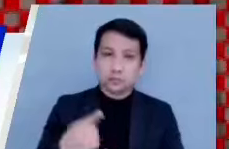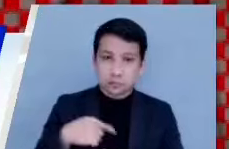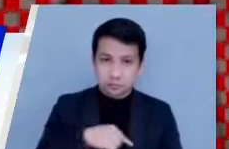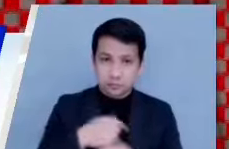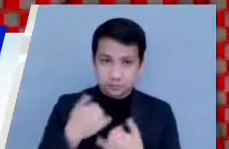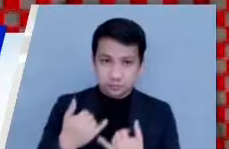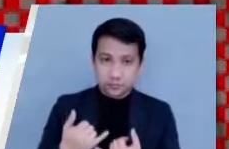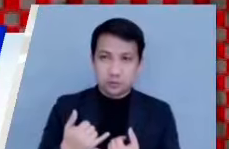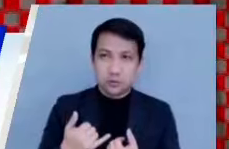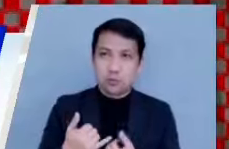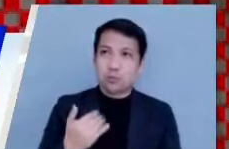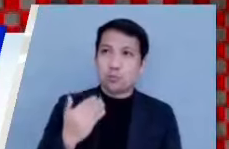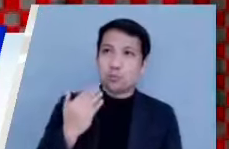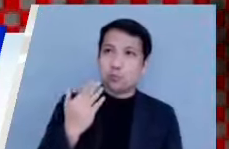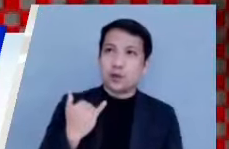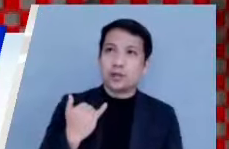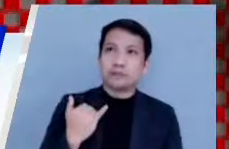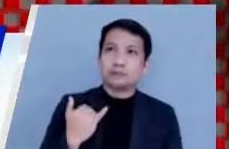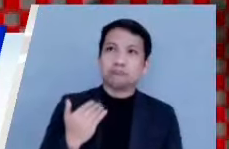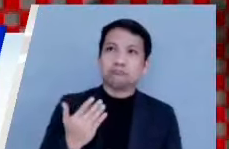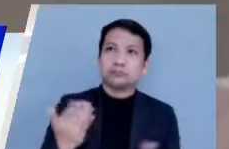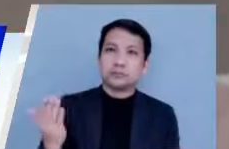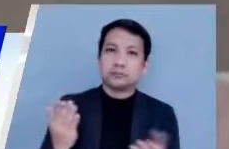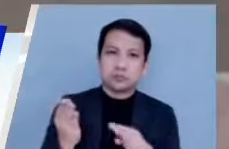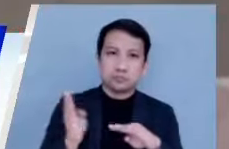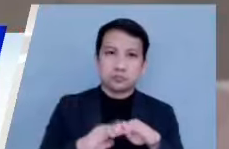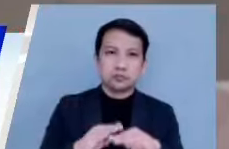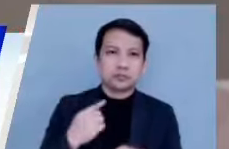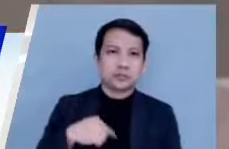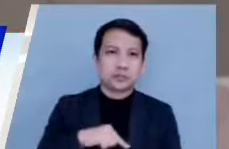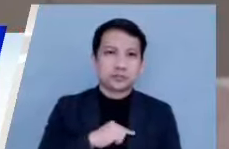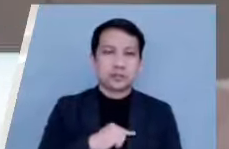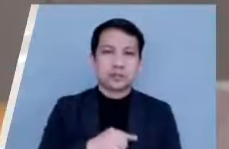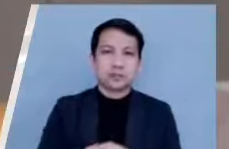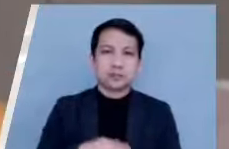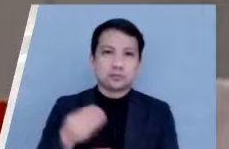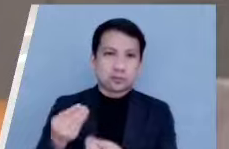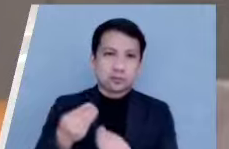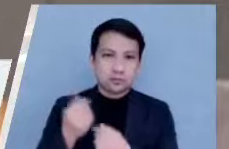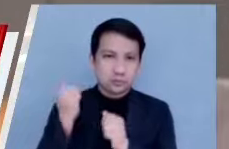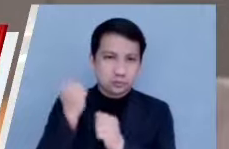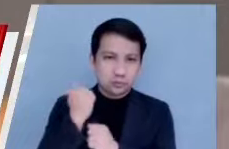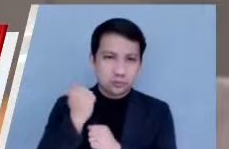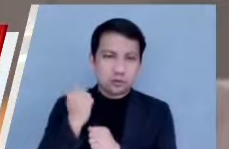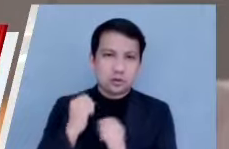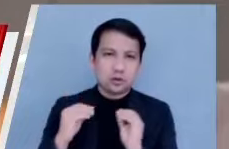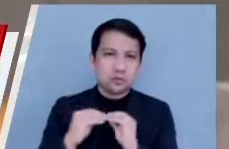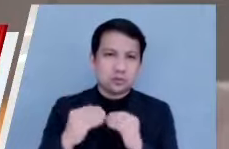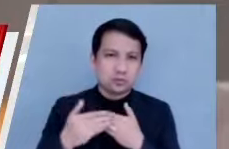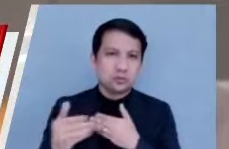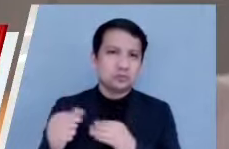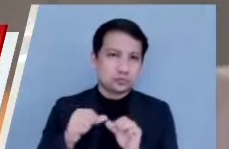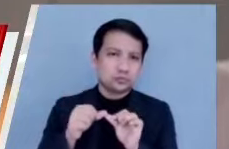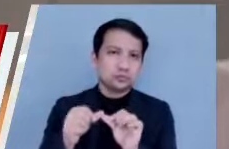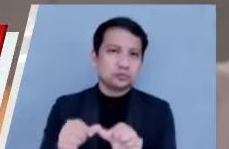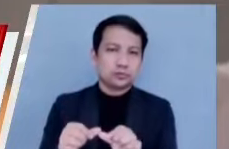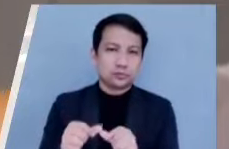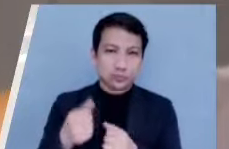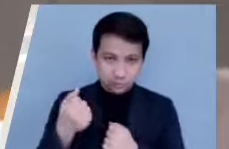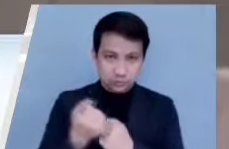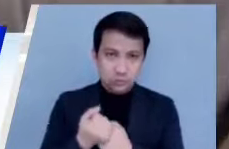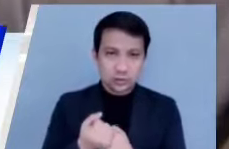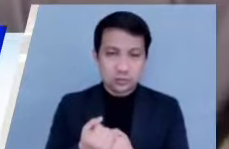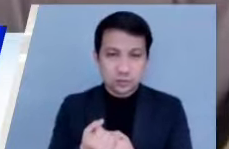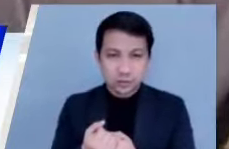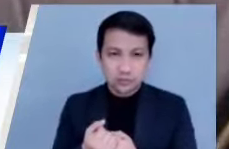Kasi parang bonus po namin to. That gave us hope na, you know, sana magtuloy-tuloy to, na supportahan natin yung mga